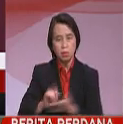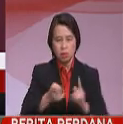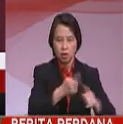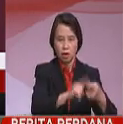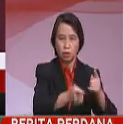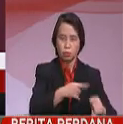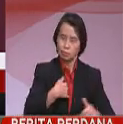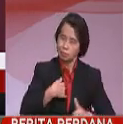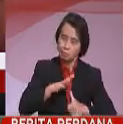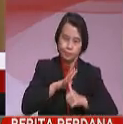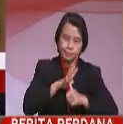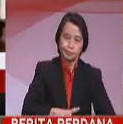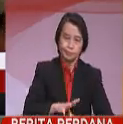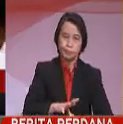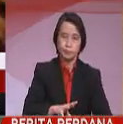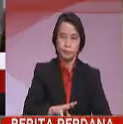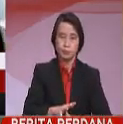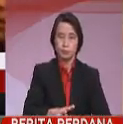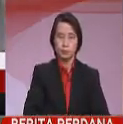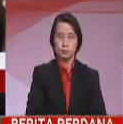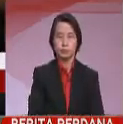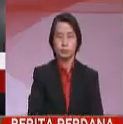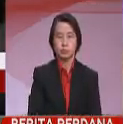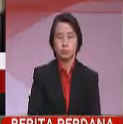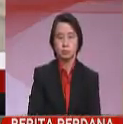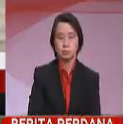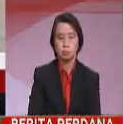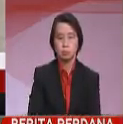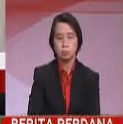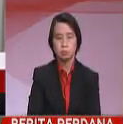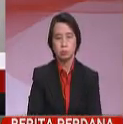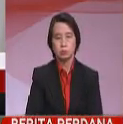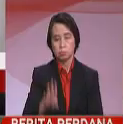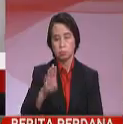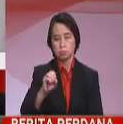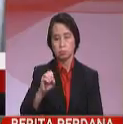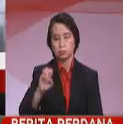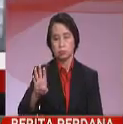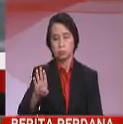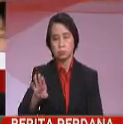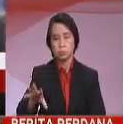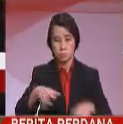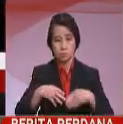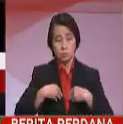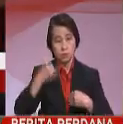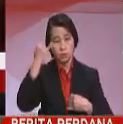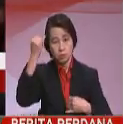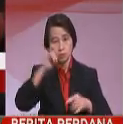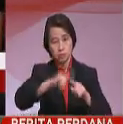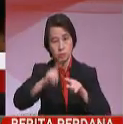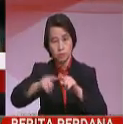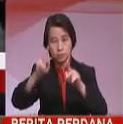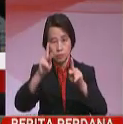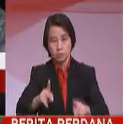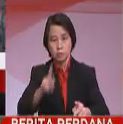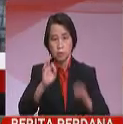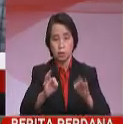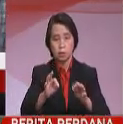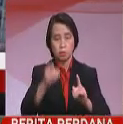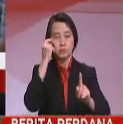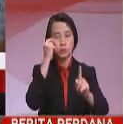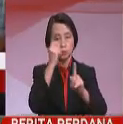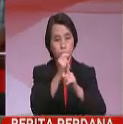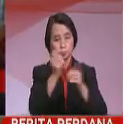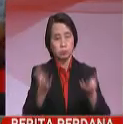ni agak ditekan dalam masa yang sama. Jadi Bob terbuka untuk menerima pandangan pelbagai pihak jika ia